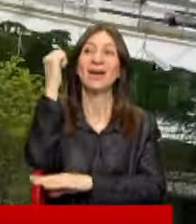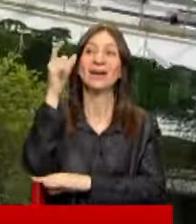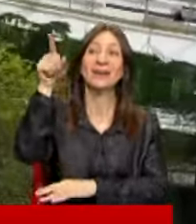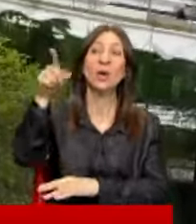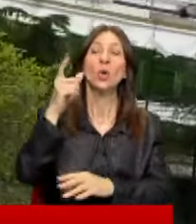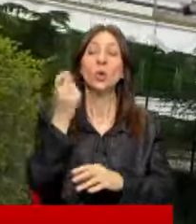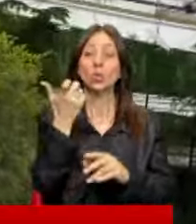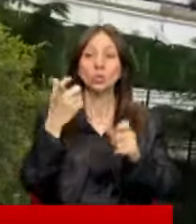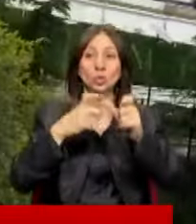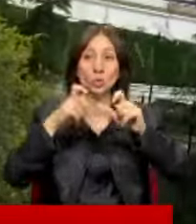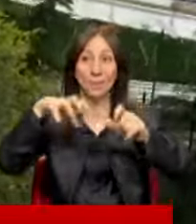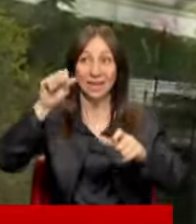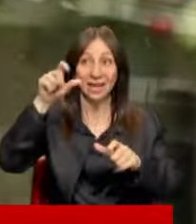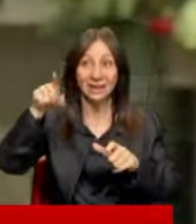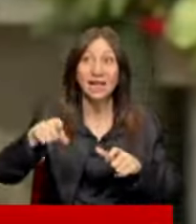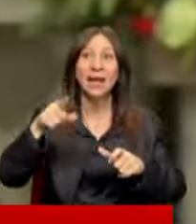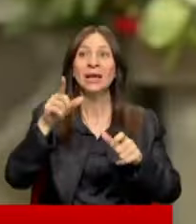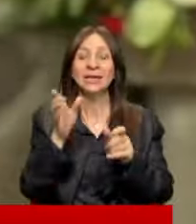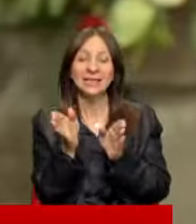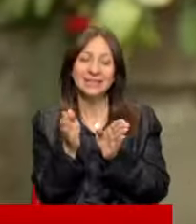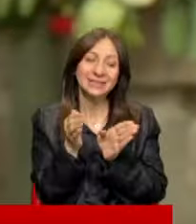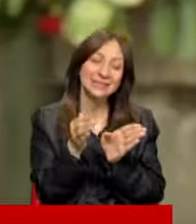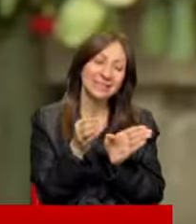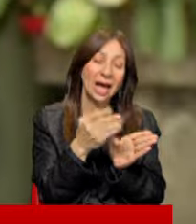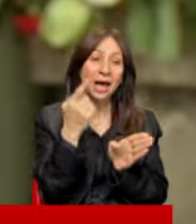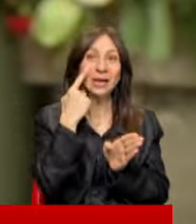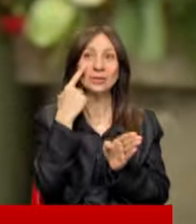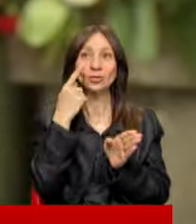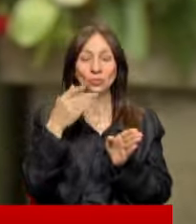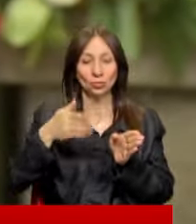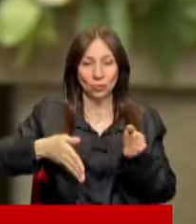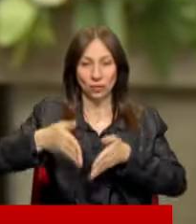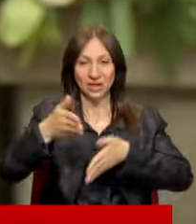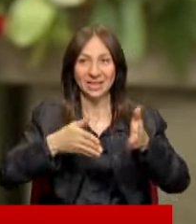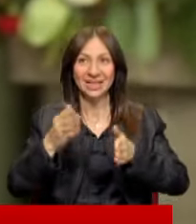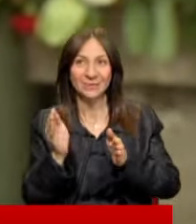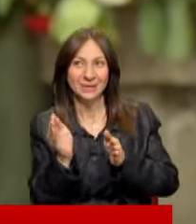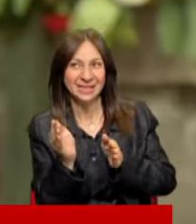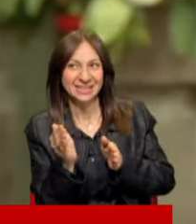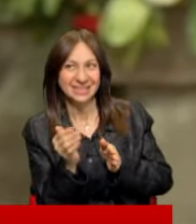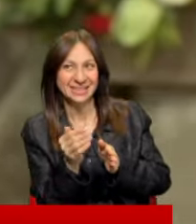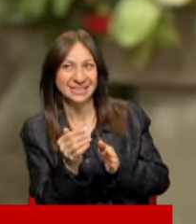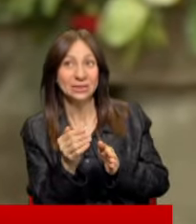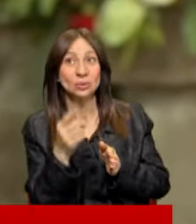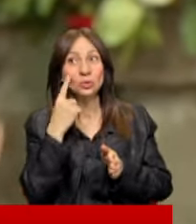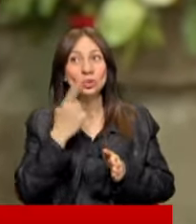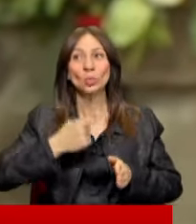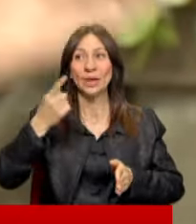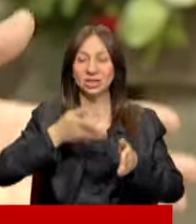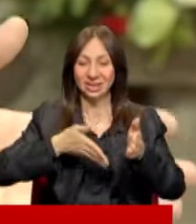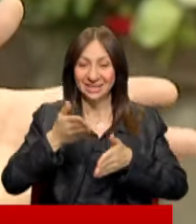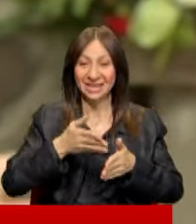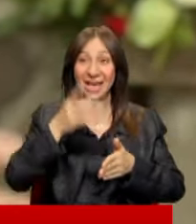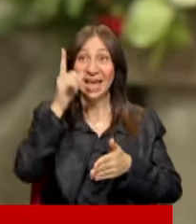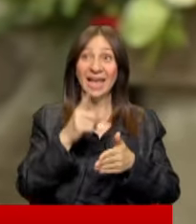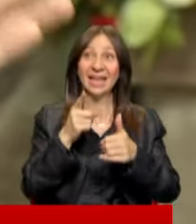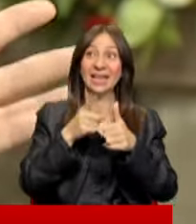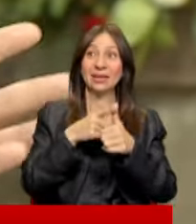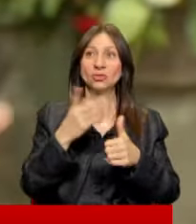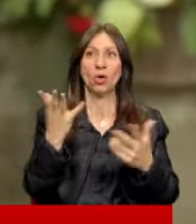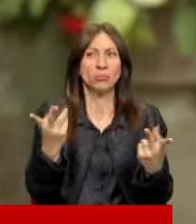Ulus Meydanı. Hı hı. Ulus Meydanı'nın şöyle kenarından döndük. Atatürk Bulvarı'ndan şöyle içeri doğru döndüğümüzde Cumhuriyet Caddesi hemen